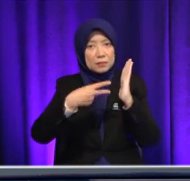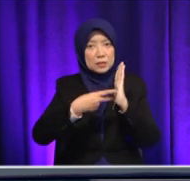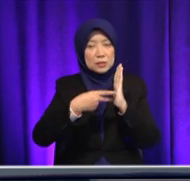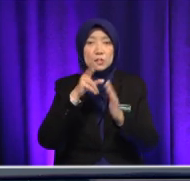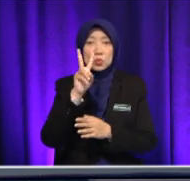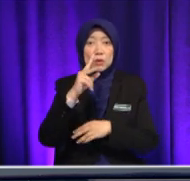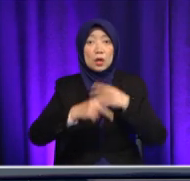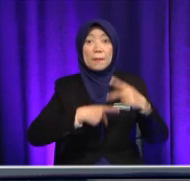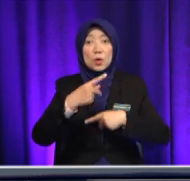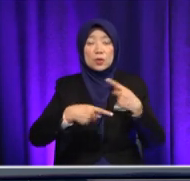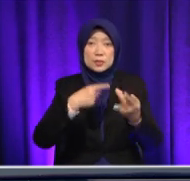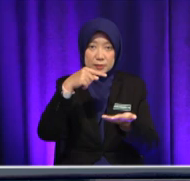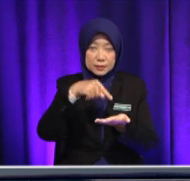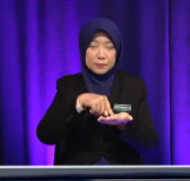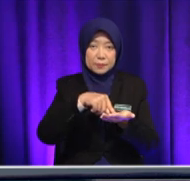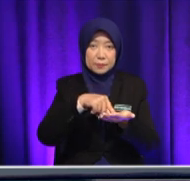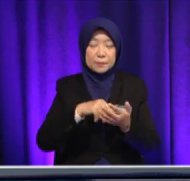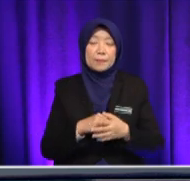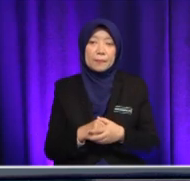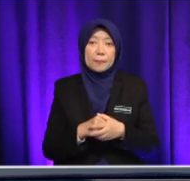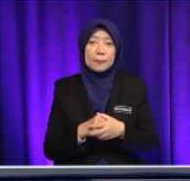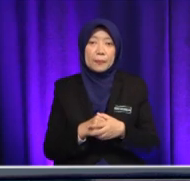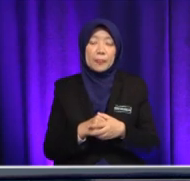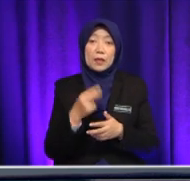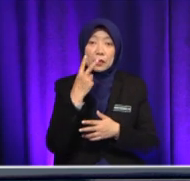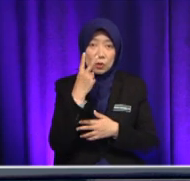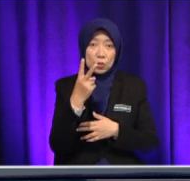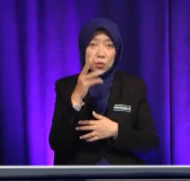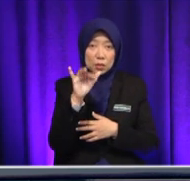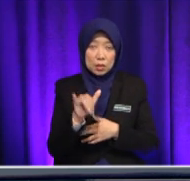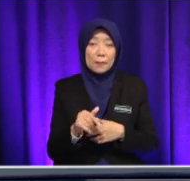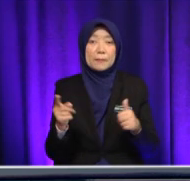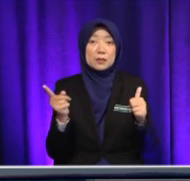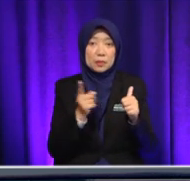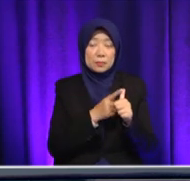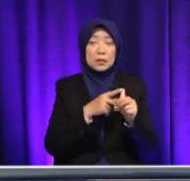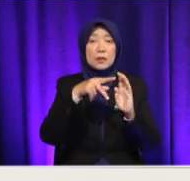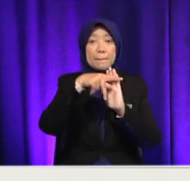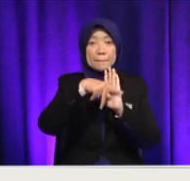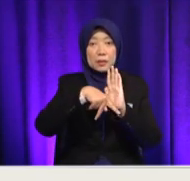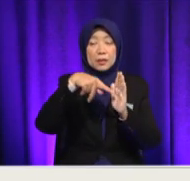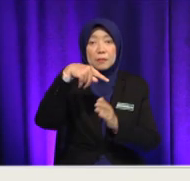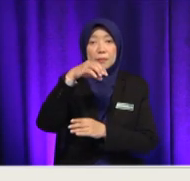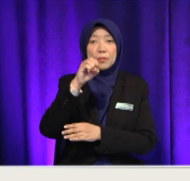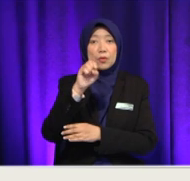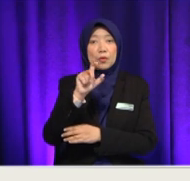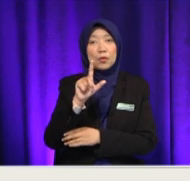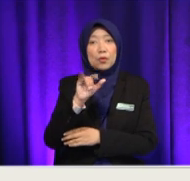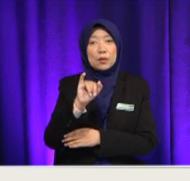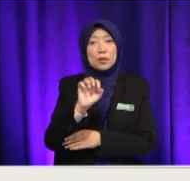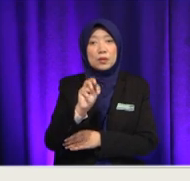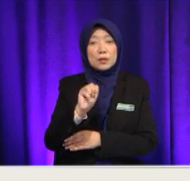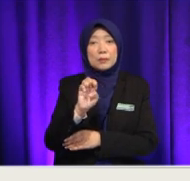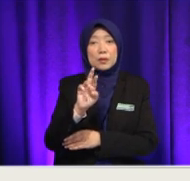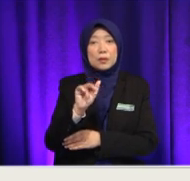ini. Okey. Okey, kita tengok eh, yang pertama iaitu proses pempolimeran. Okey. Okey, iaitu